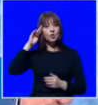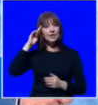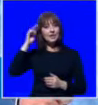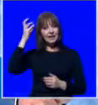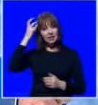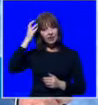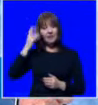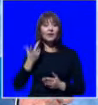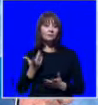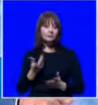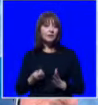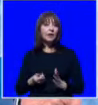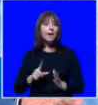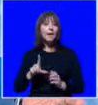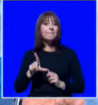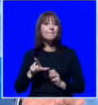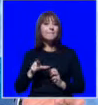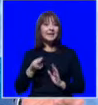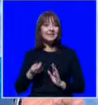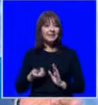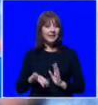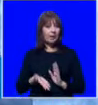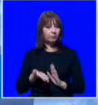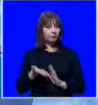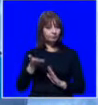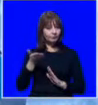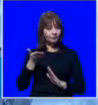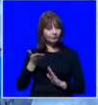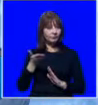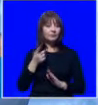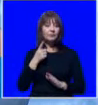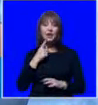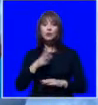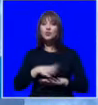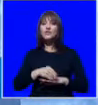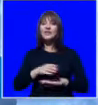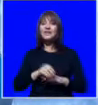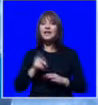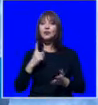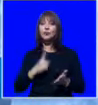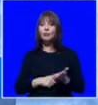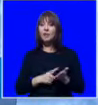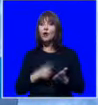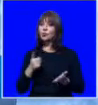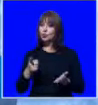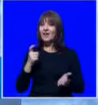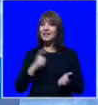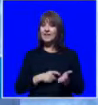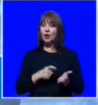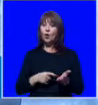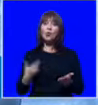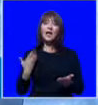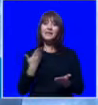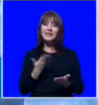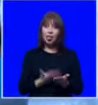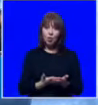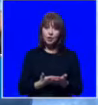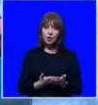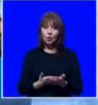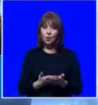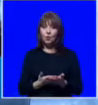пенсиите, което се увеличава по швейцарското правило с 11%. Всичко това са законово заложени увеличения, регламентирани,